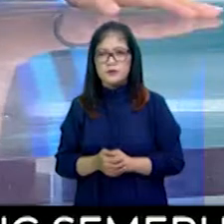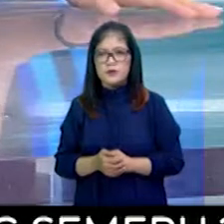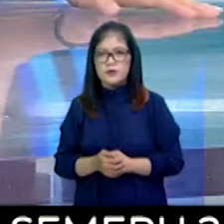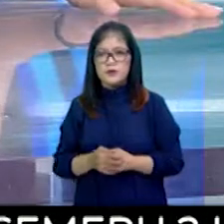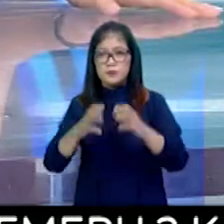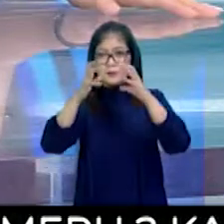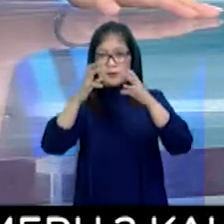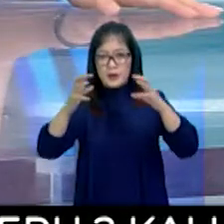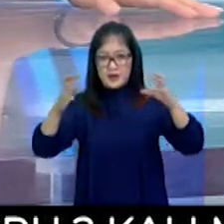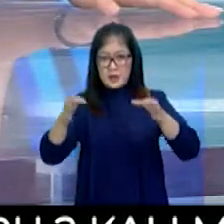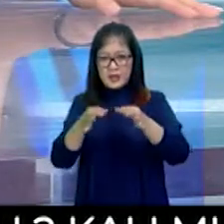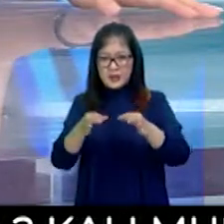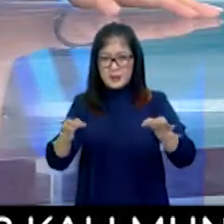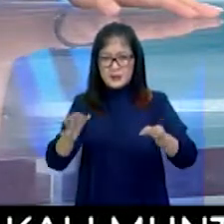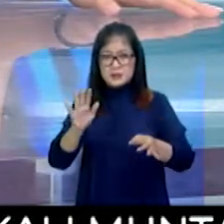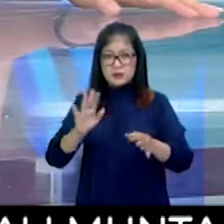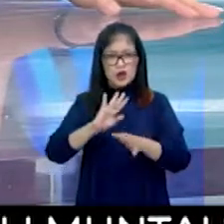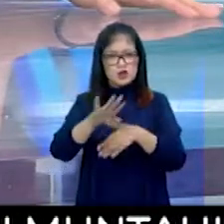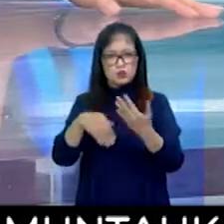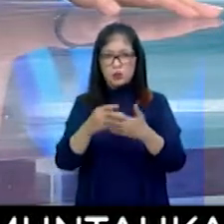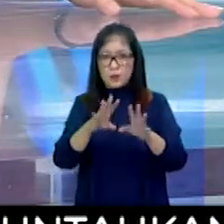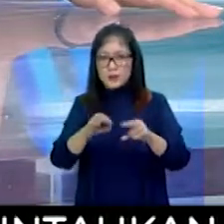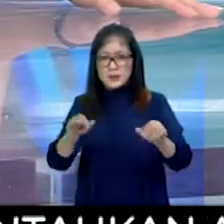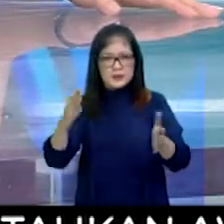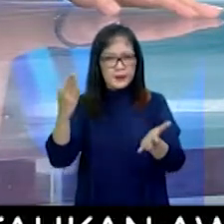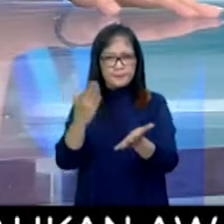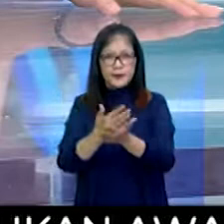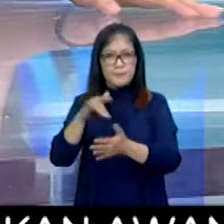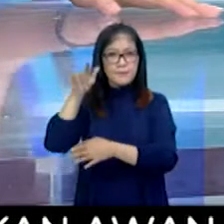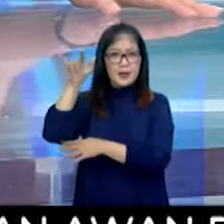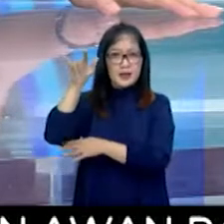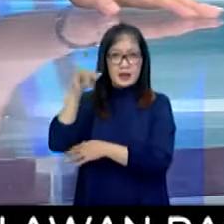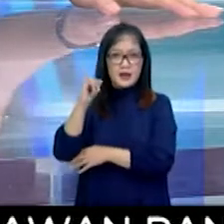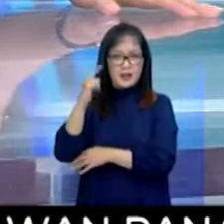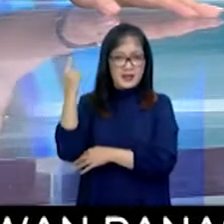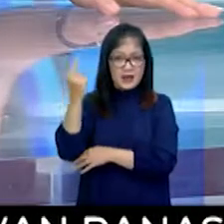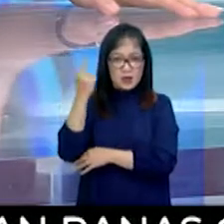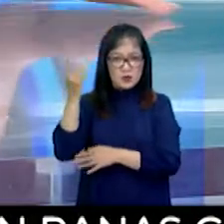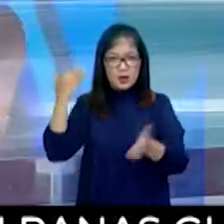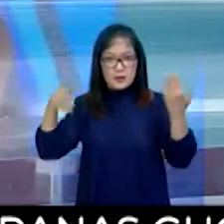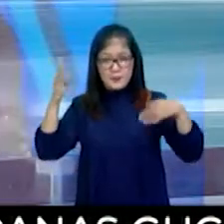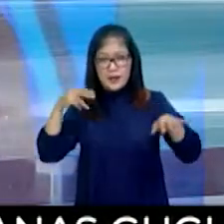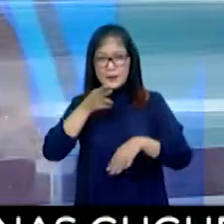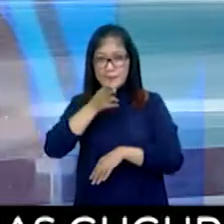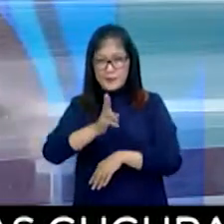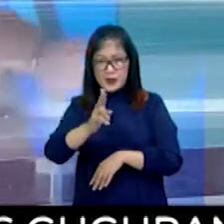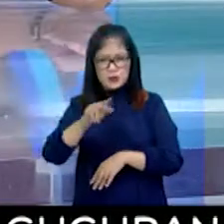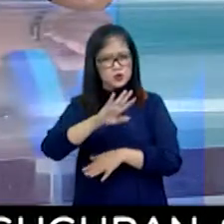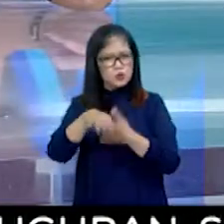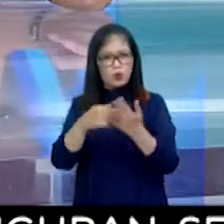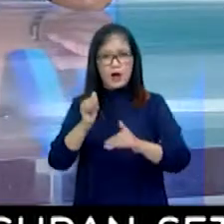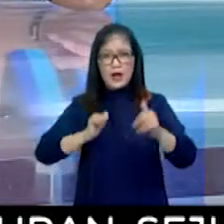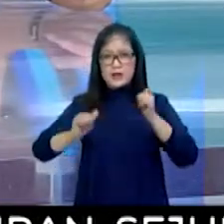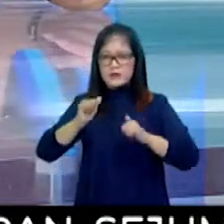Misa selama Hari Raya Nyepi, penghentian sementara seluruh operasional berlangsung di Bandara Internasional I Gusti Ngurah Rai, Badung, Bali. Seluruh aktivitas